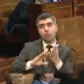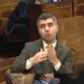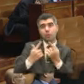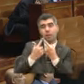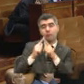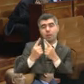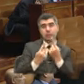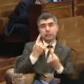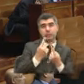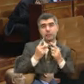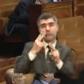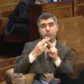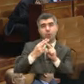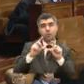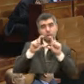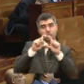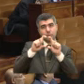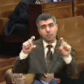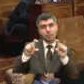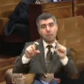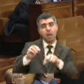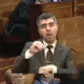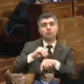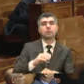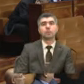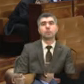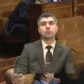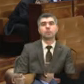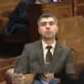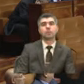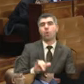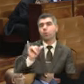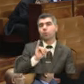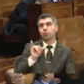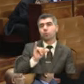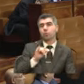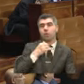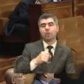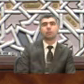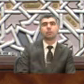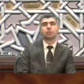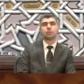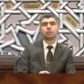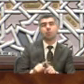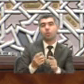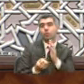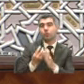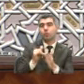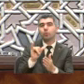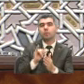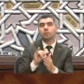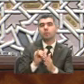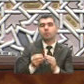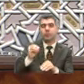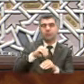الطامبونات وفي السميات وفي الأوراق، واش غتخسروا هاد الشيء كامل غادي تعاودوه؟ شنو هي؟ شكرا سيد النائب، انتهى الوقت. شكرا